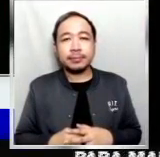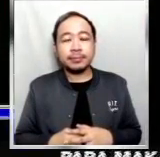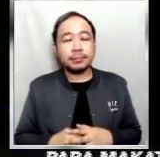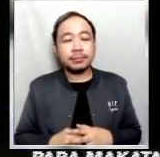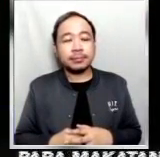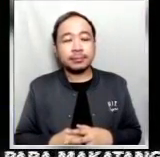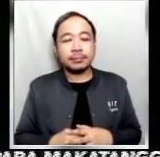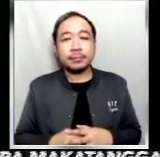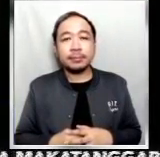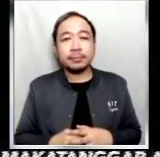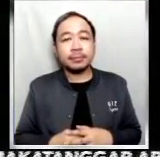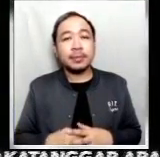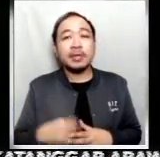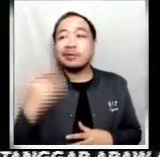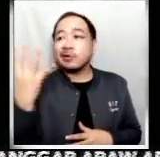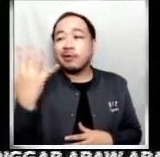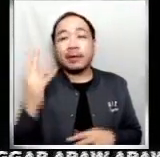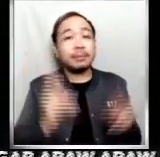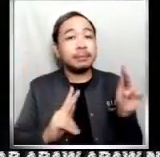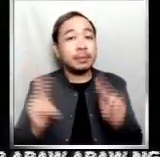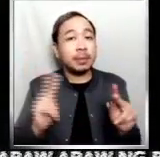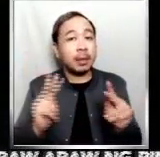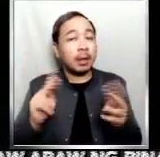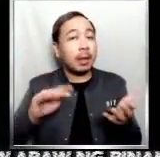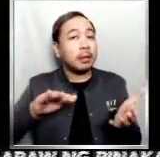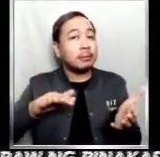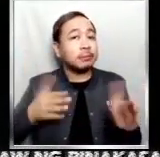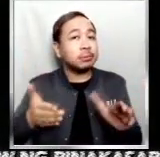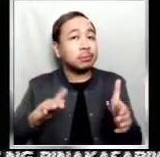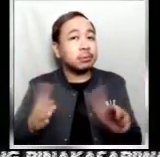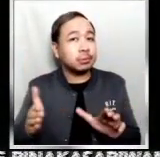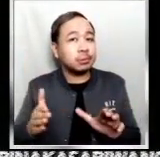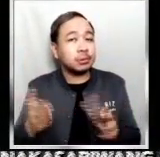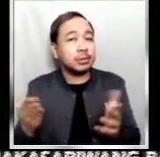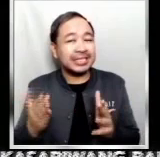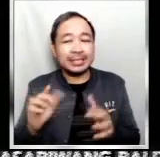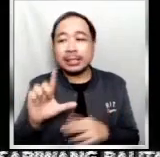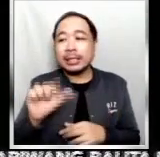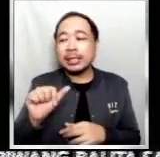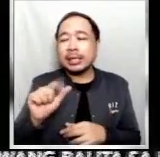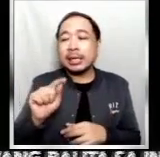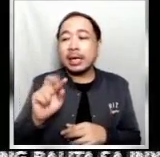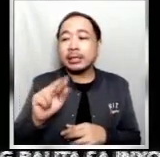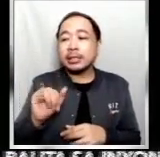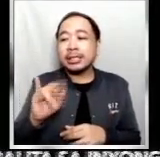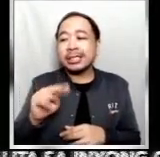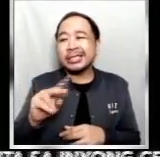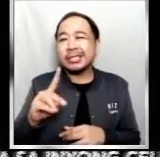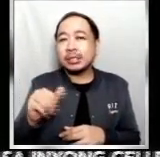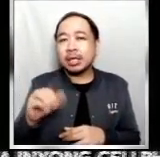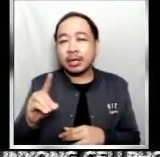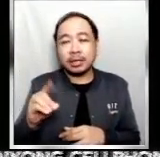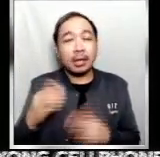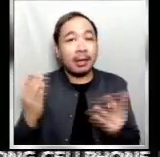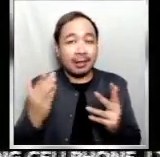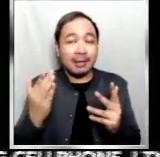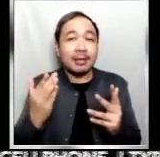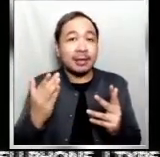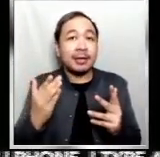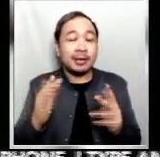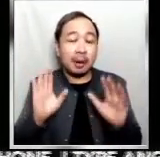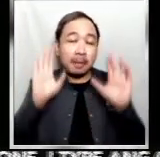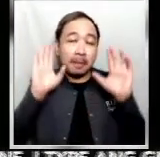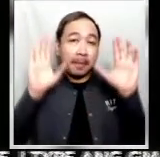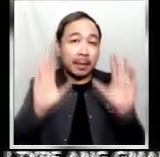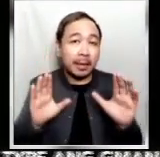Mike, 5 nga ang nasawi sa bayan ng Itonggon at La Trinidad sa Benguet. Bunsod ng malakas na ulan, dulot ng Bagyong Maring